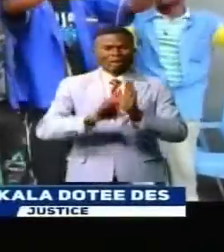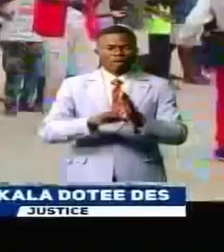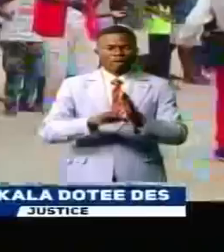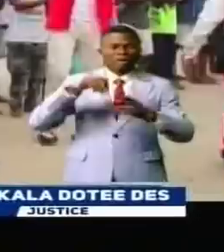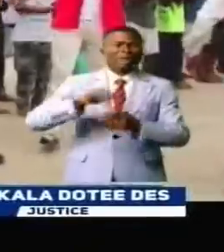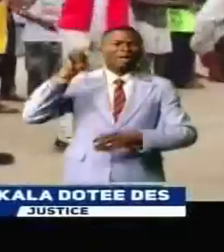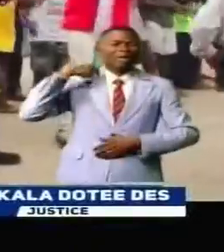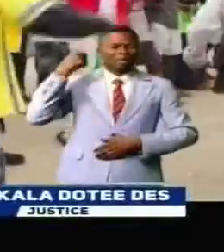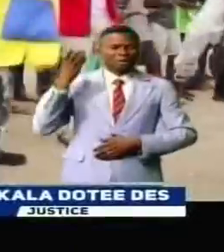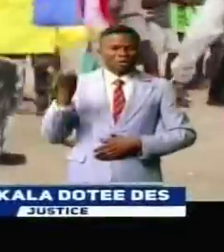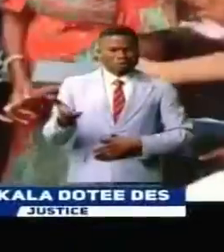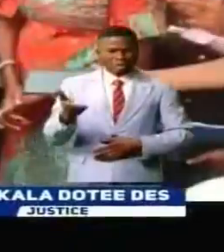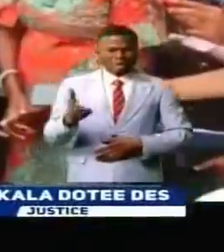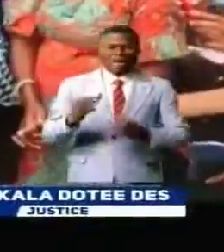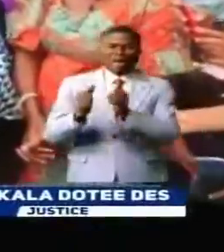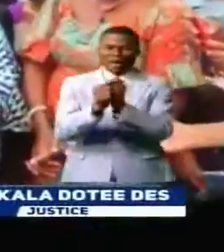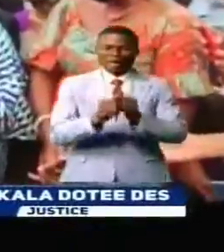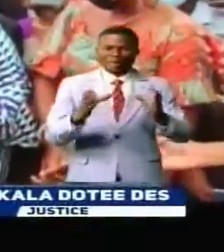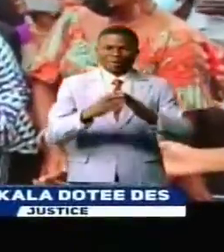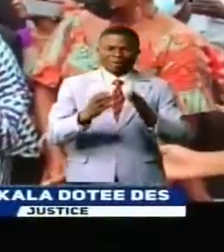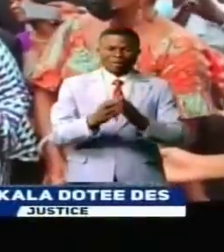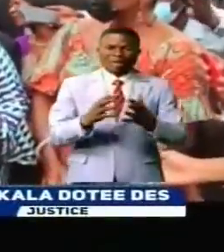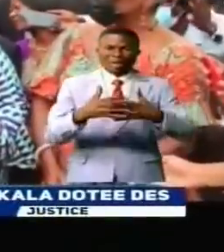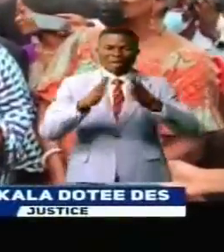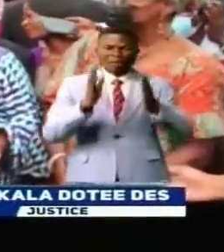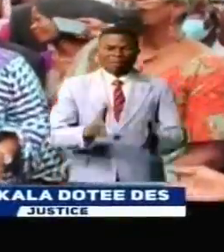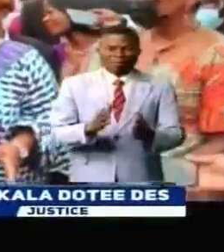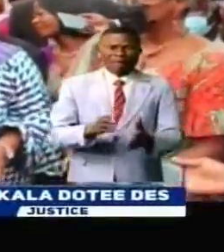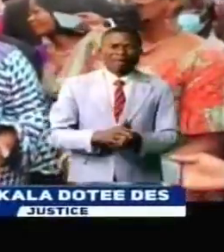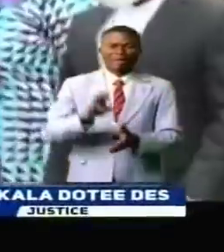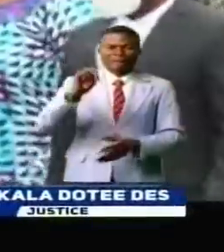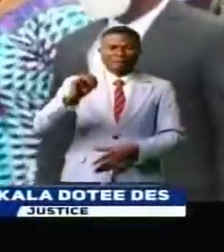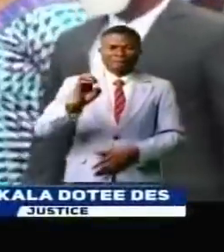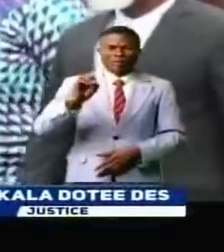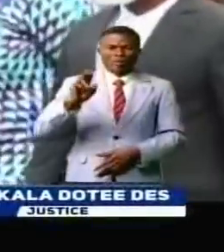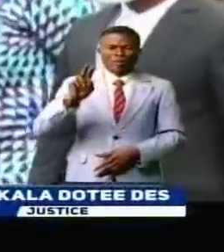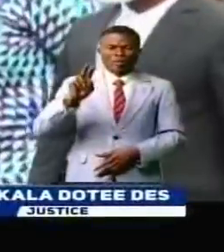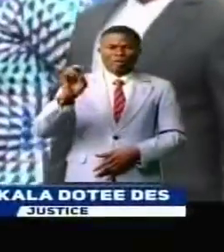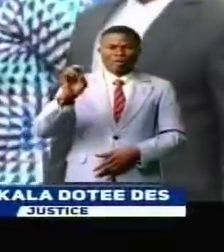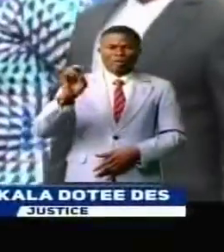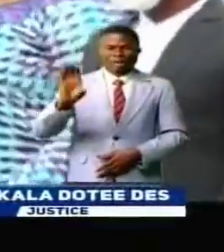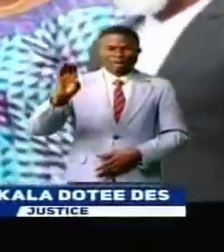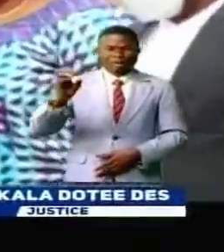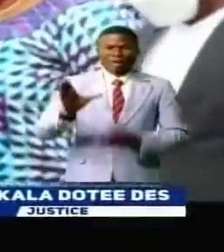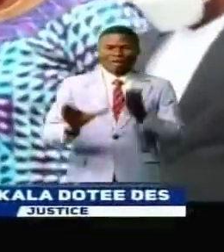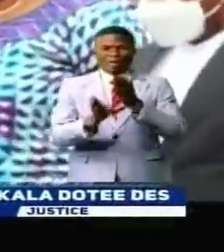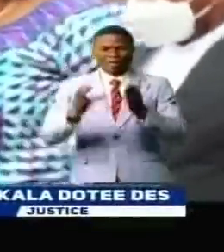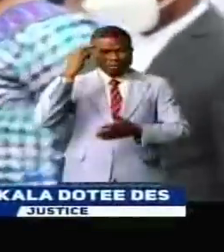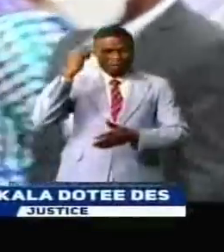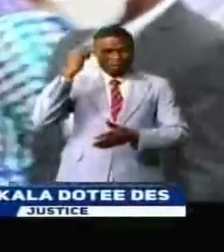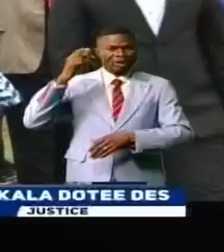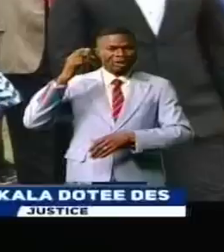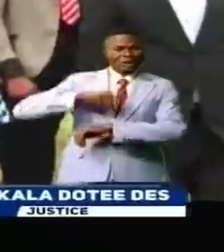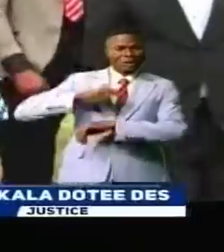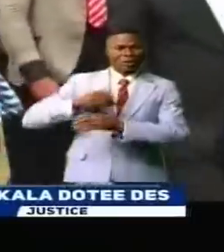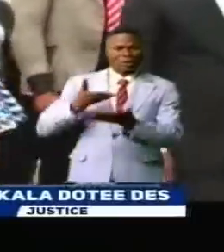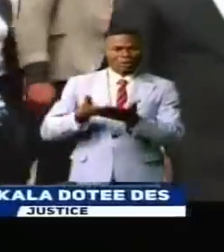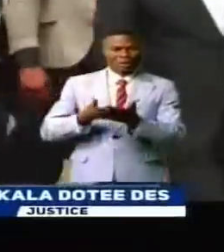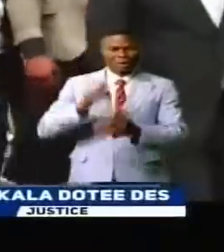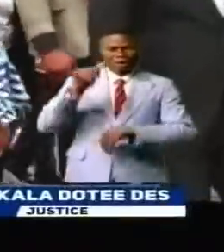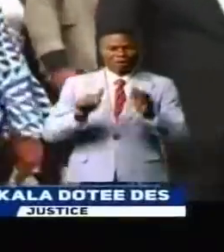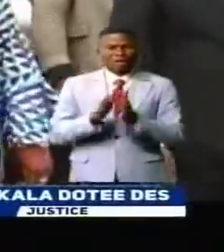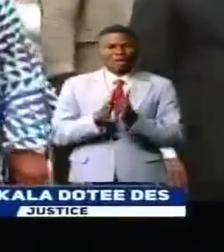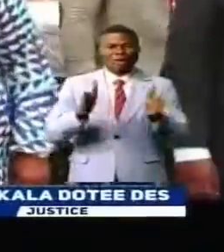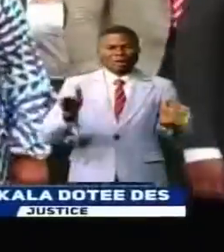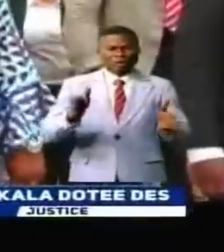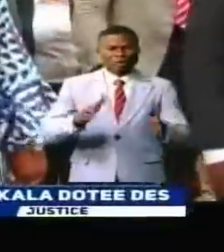des détenus. Accompagné de ses partenaires de la MONUSCO, du vice-ministre de la Justice Amato Bayouba-Siré et du secrétaire